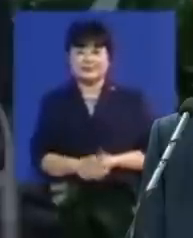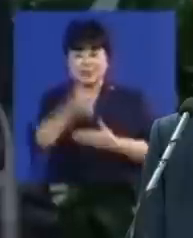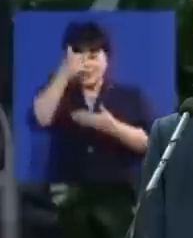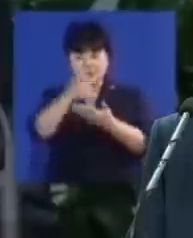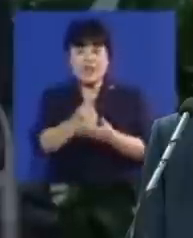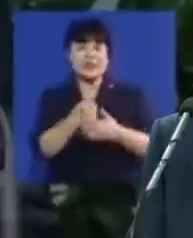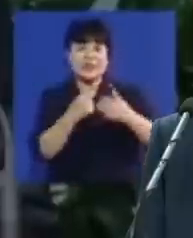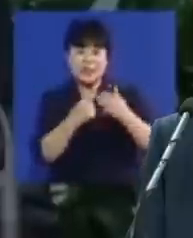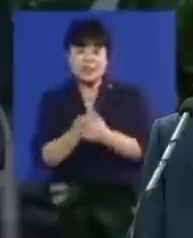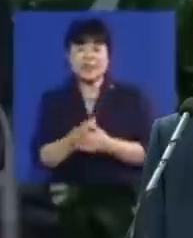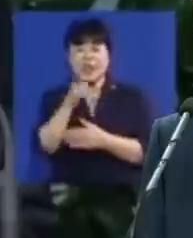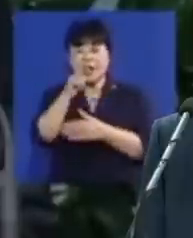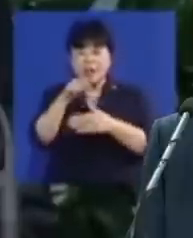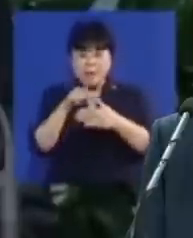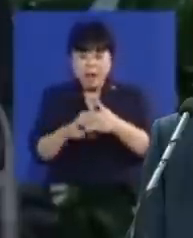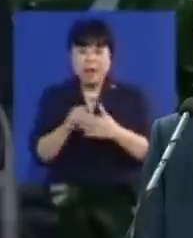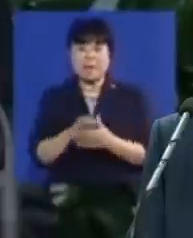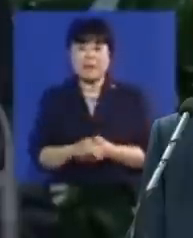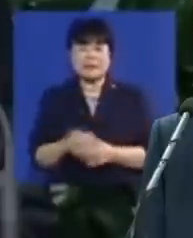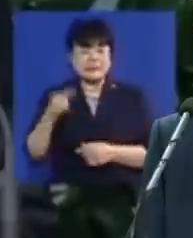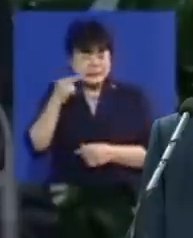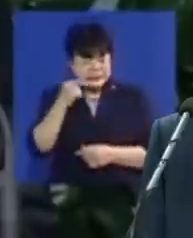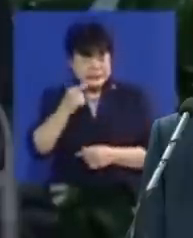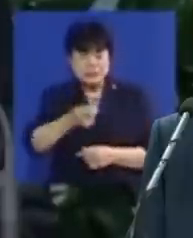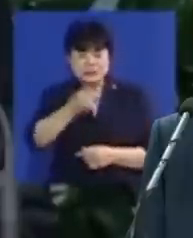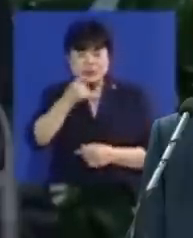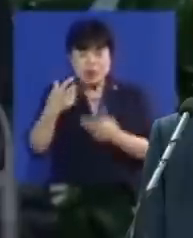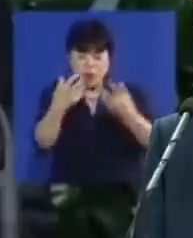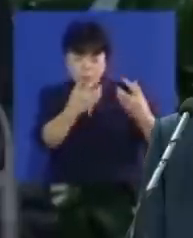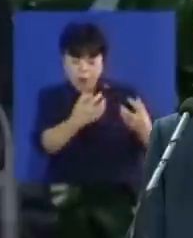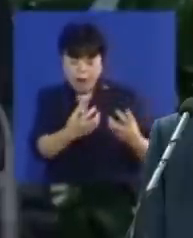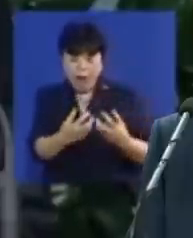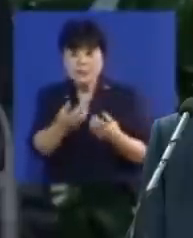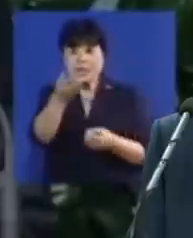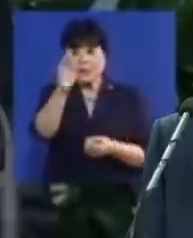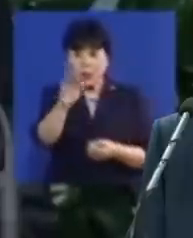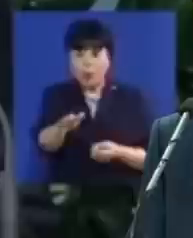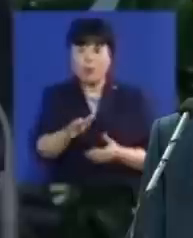죄로 말미암아 마음이 아무리 쓰디쓴 물로 꽉 들어차도